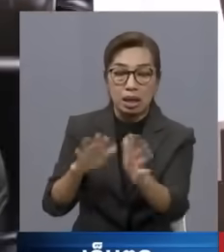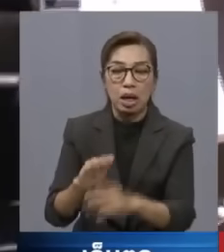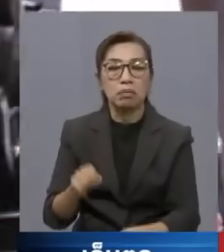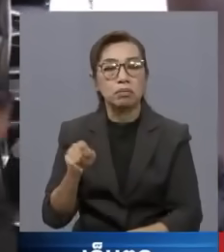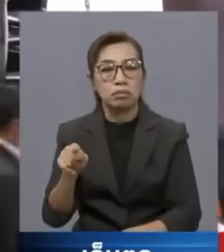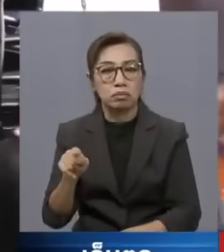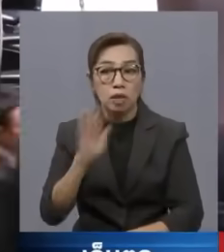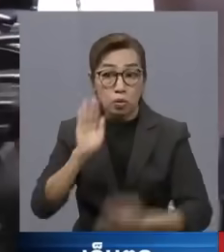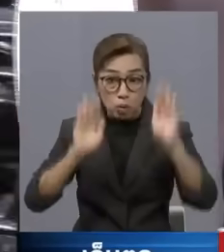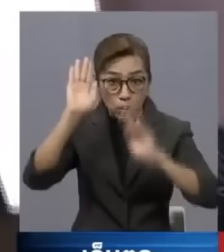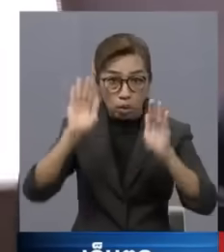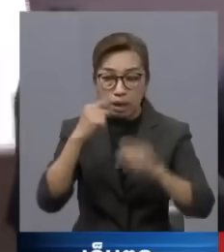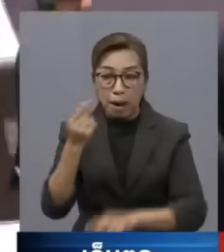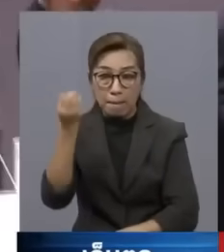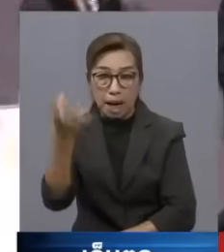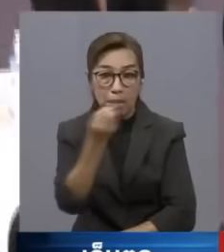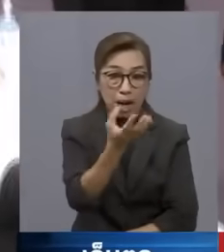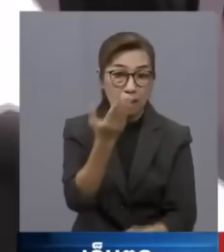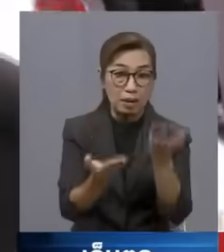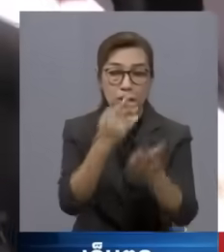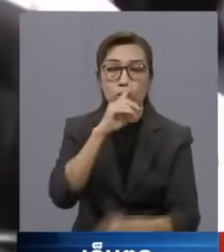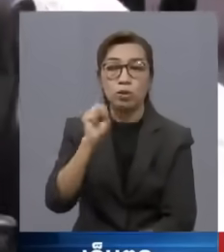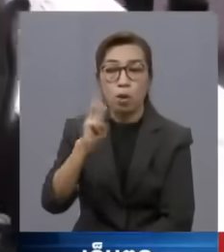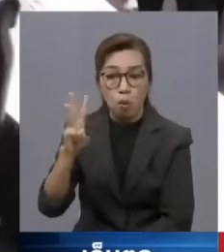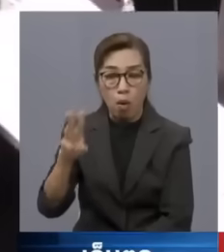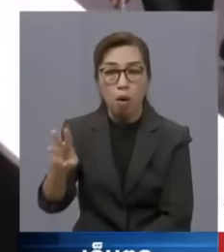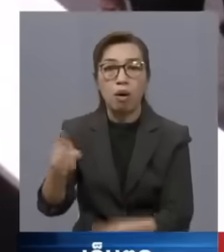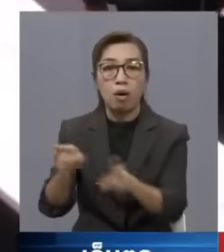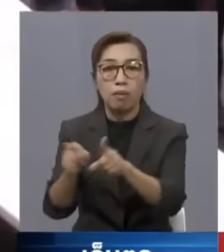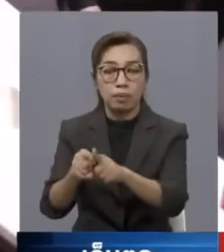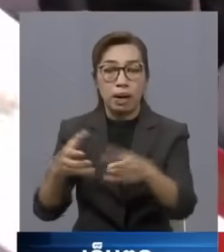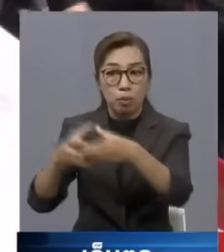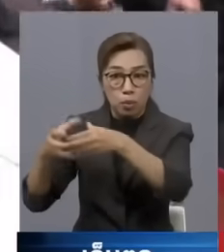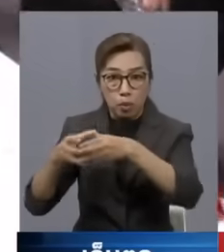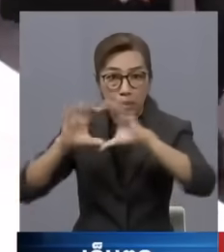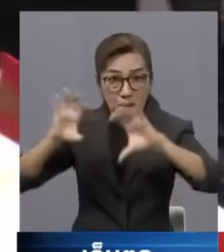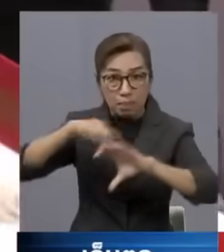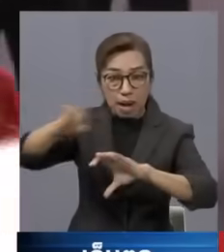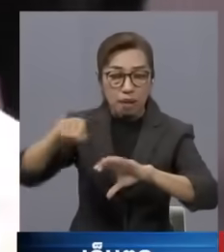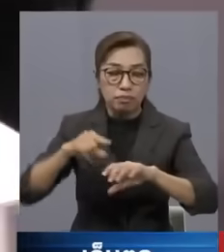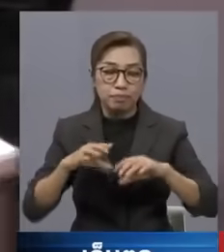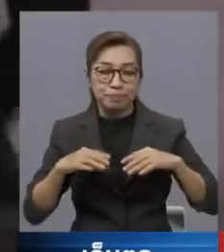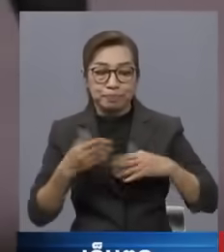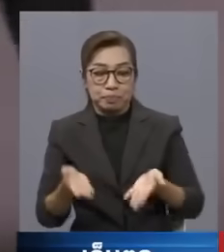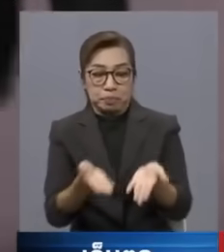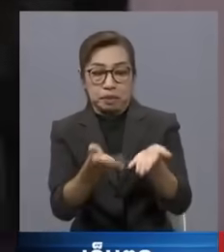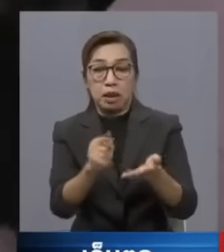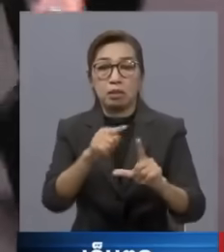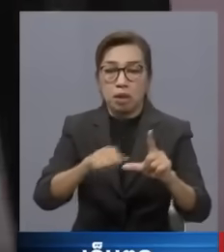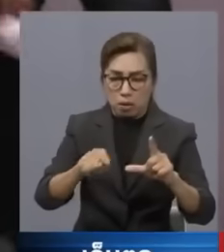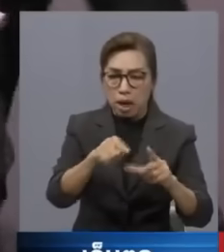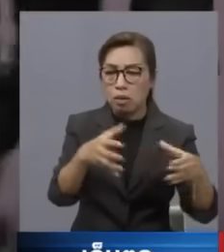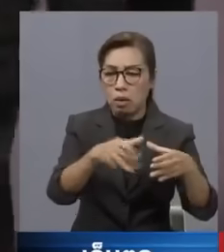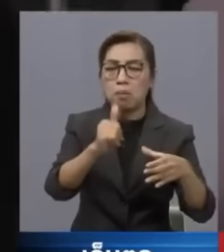เท่านั้นดังนั้นต่อให้สวส่วนใหญ่พ่วงกับพรรคขั้วรัฐบาลเดิมไม่ร่วมเล่นเกมนี้ก้าวไกลก็มี